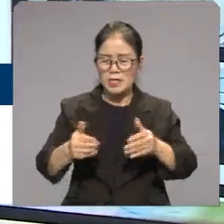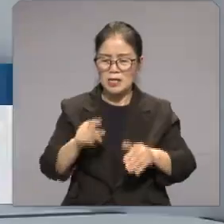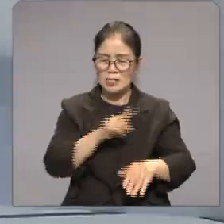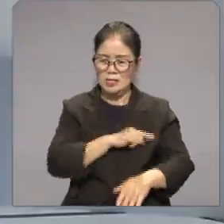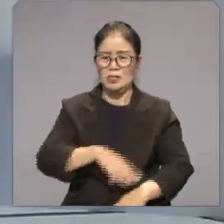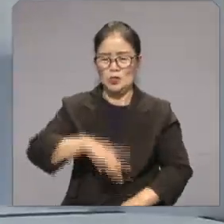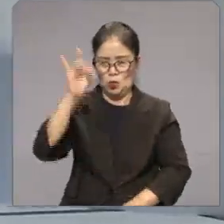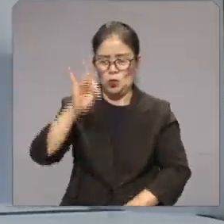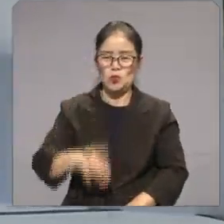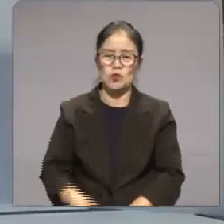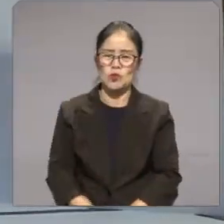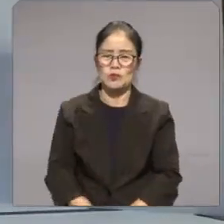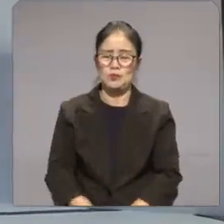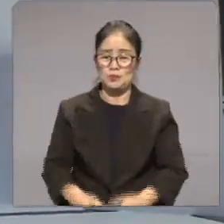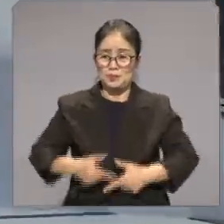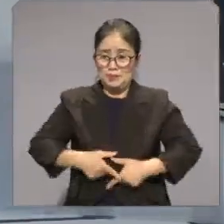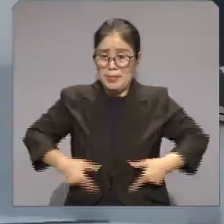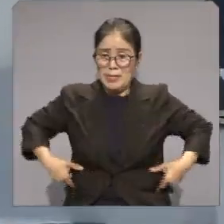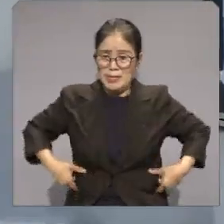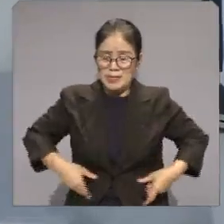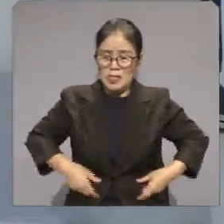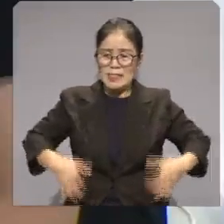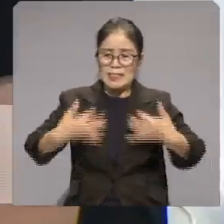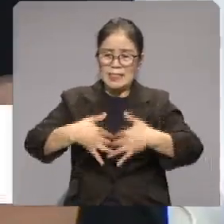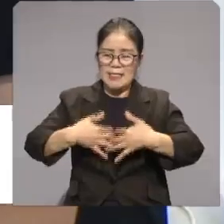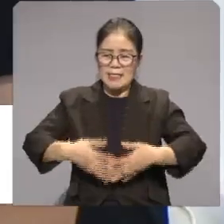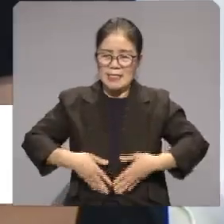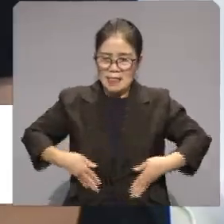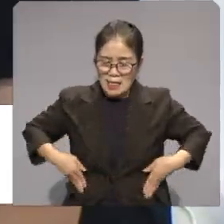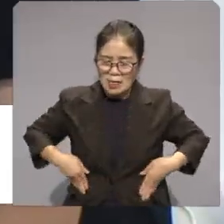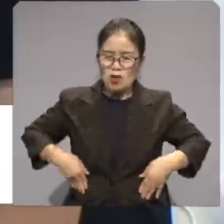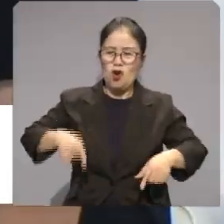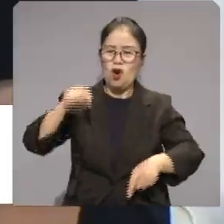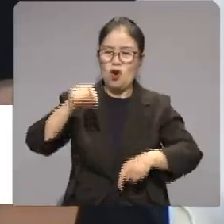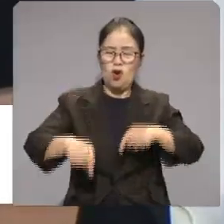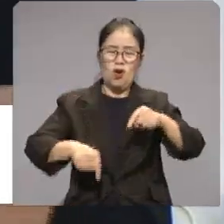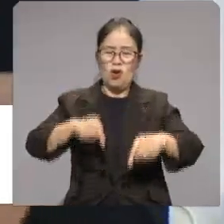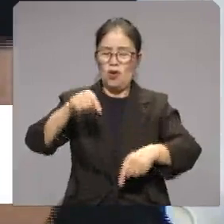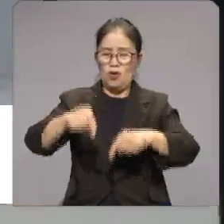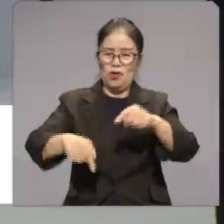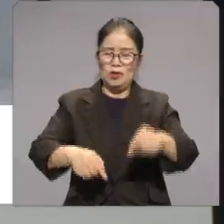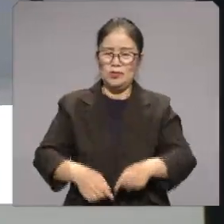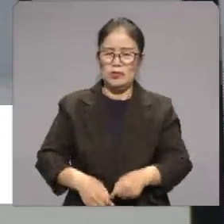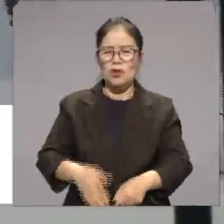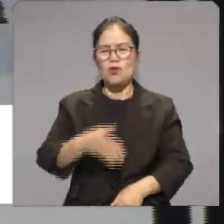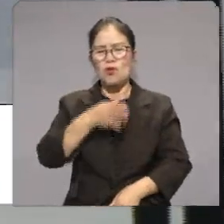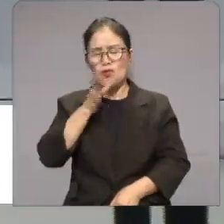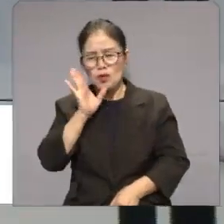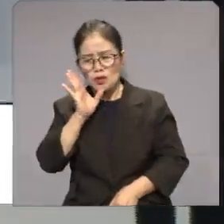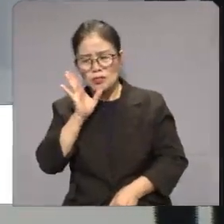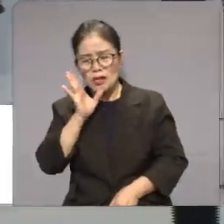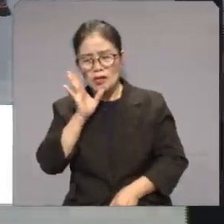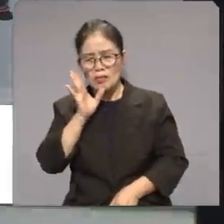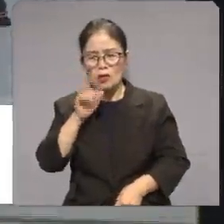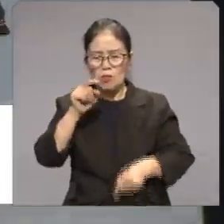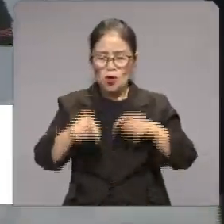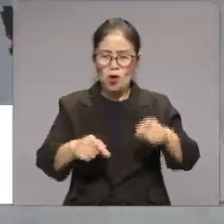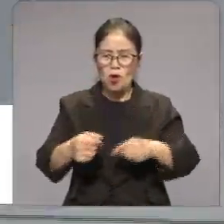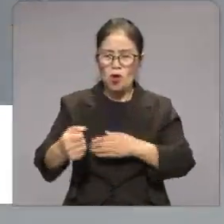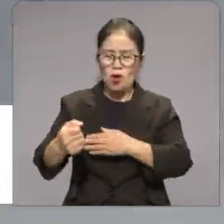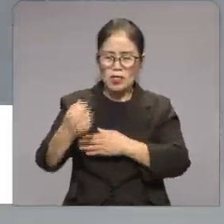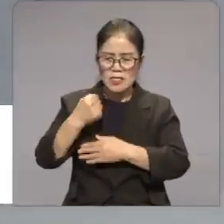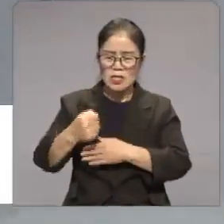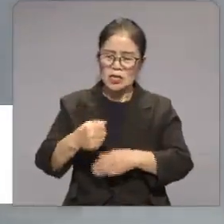되겠고요. 벨트처럼 생긴 기기를 착용하고 걷습니다. 고령자 등의 보행 시 근력을